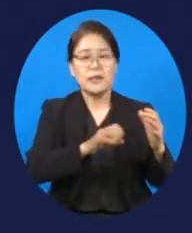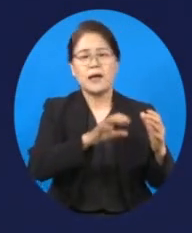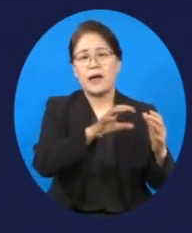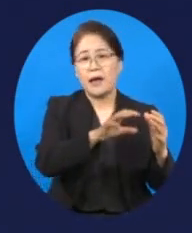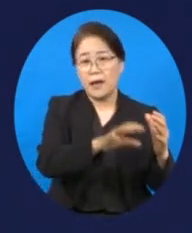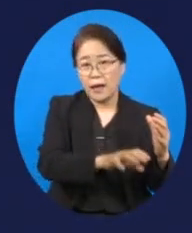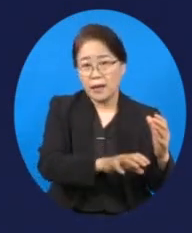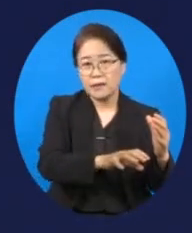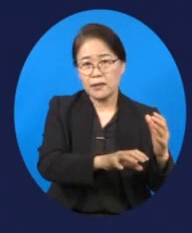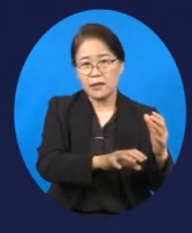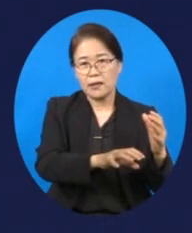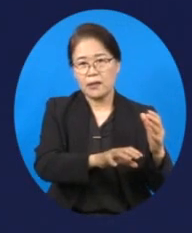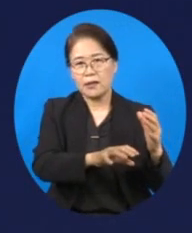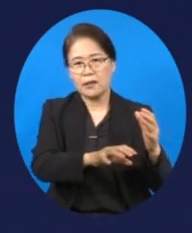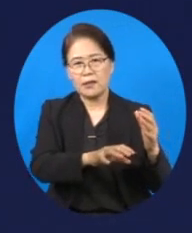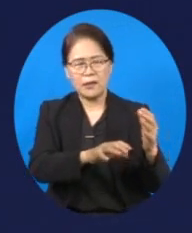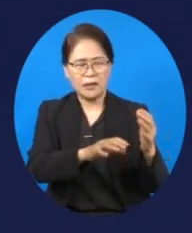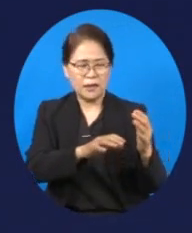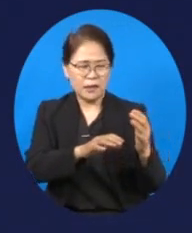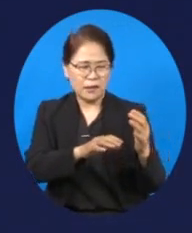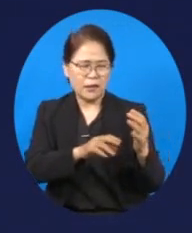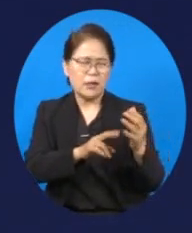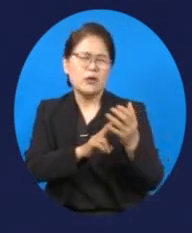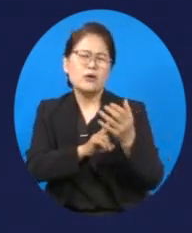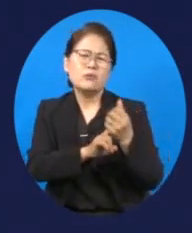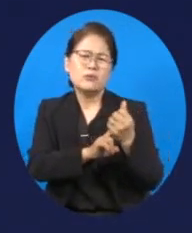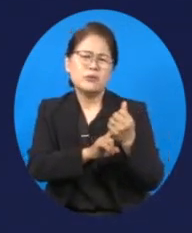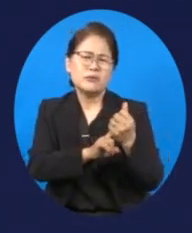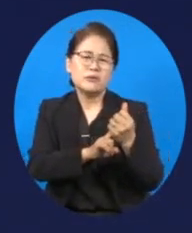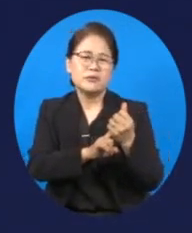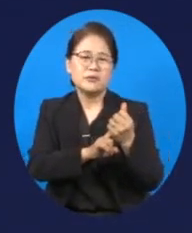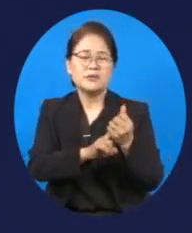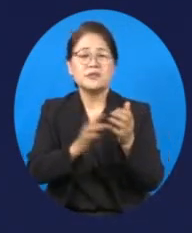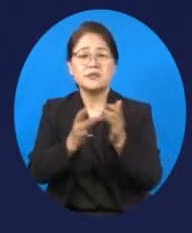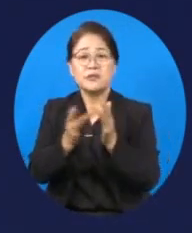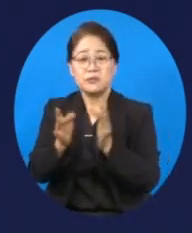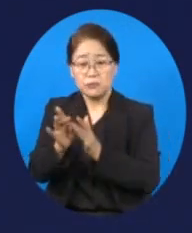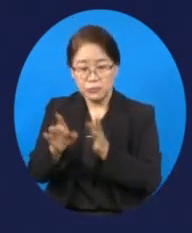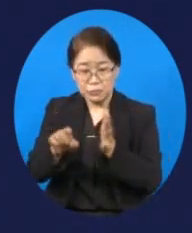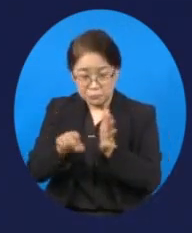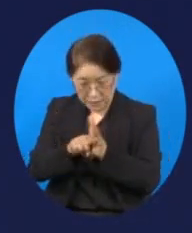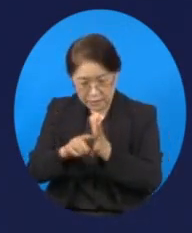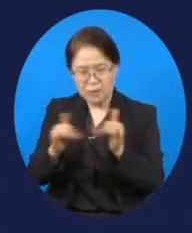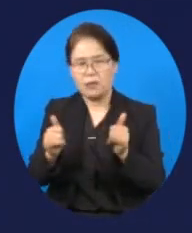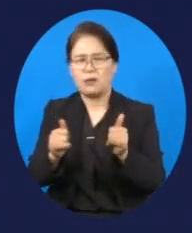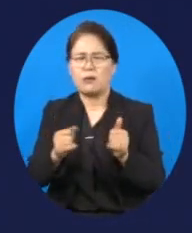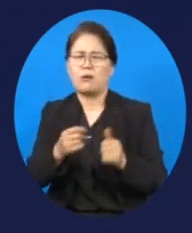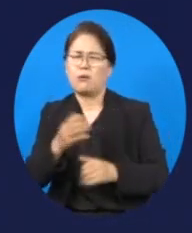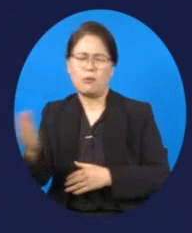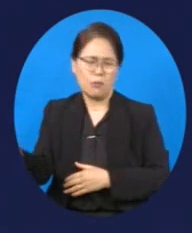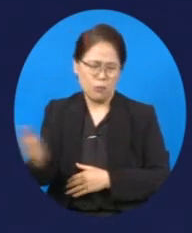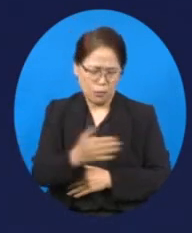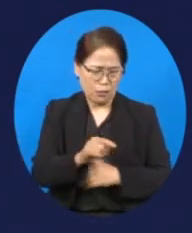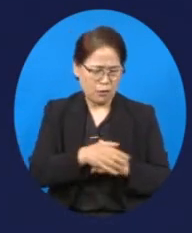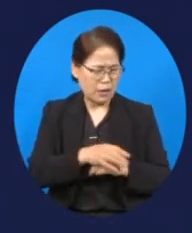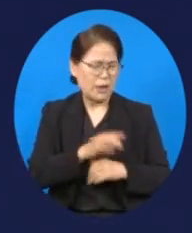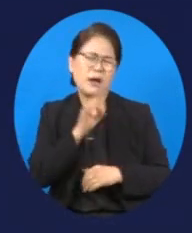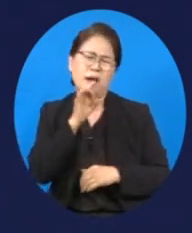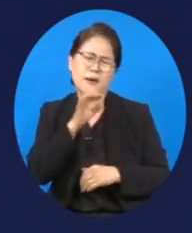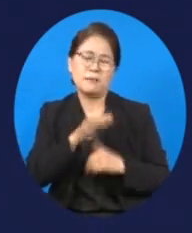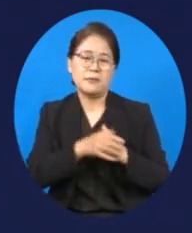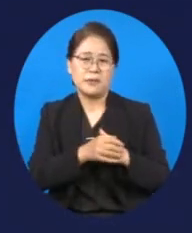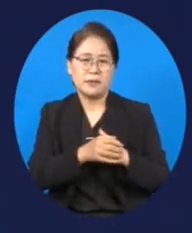말이죠 은밀한 크리스찬은 없다는 거예요 이 세상 속에 은밀한